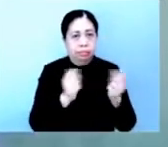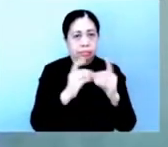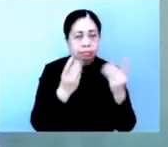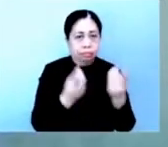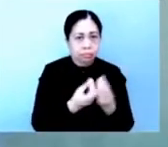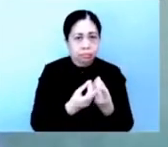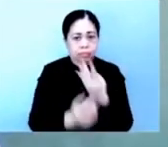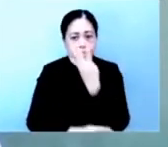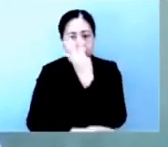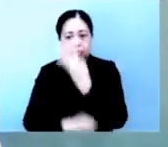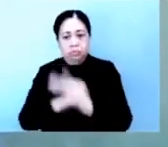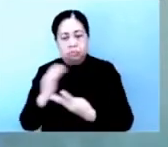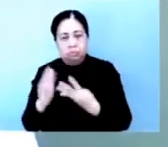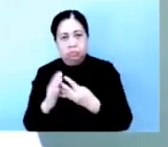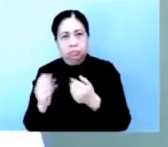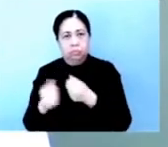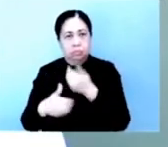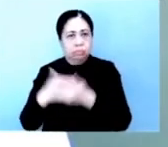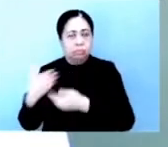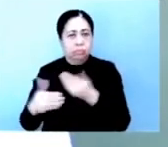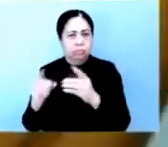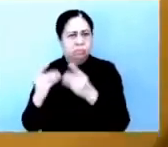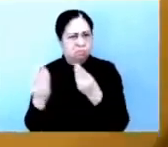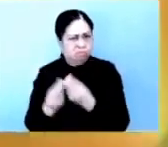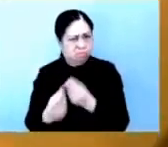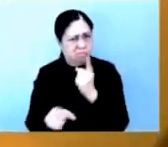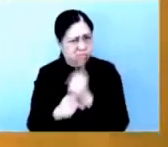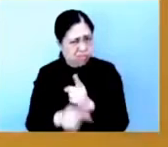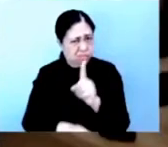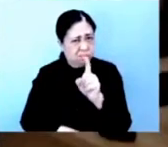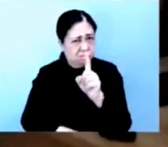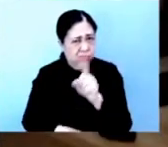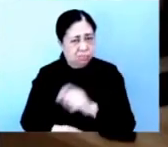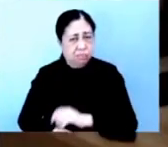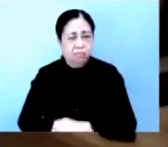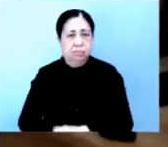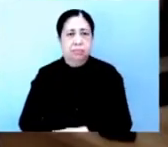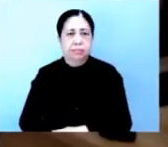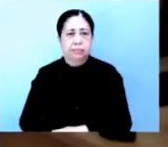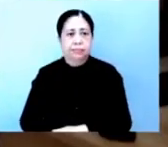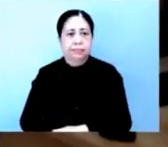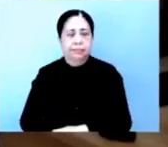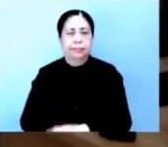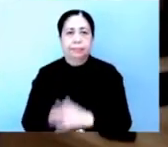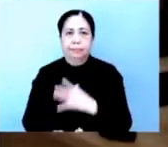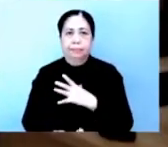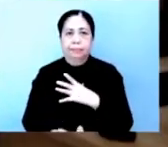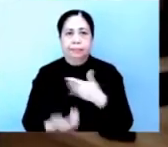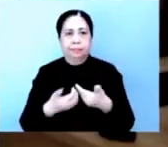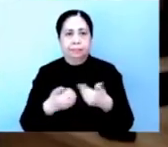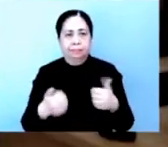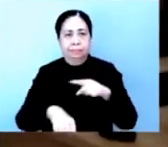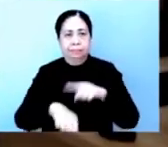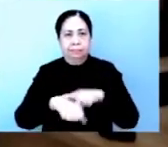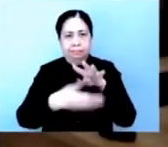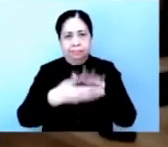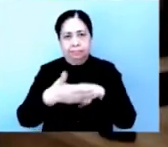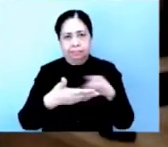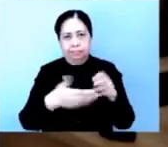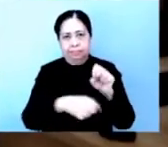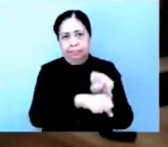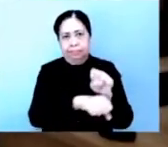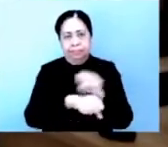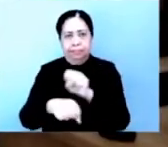hours naman sa operations department. Legal po ba to? Legal po ang paghahati ng oras ng trabaho ayon